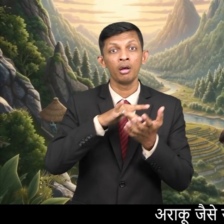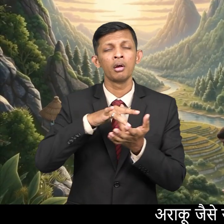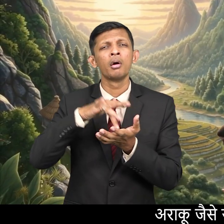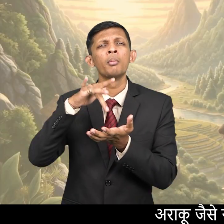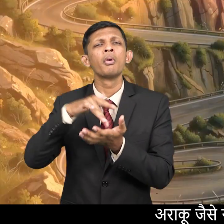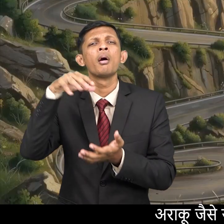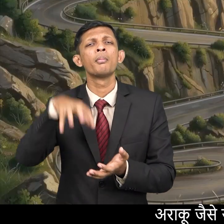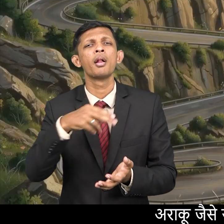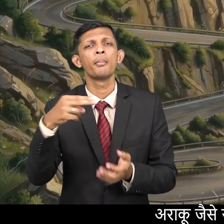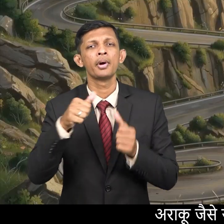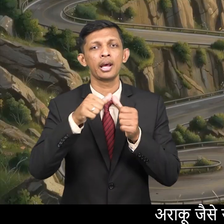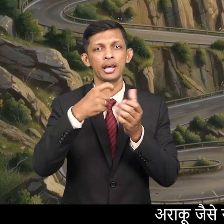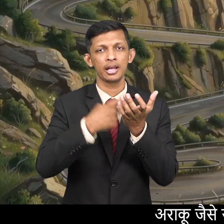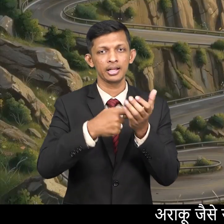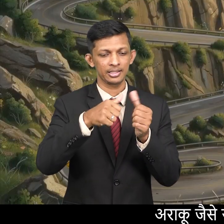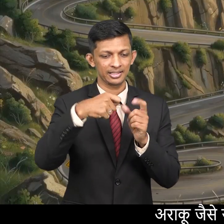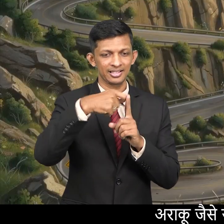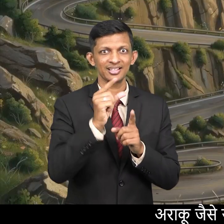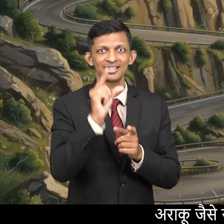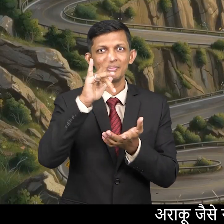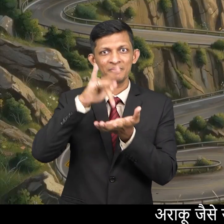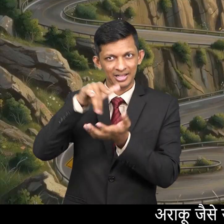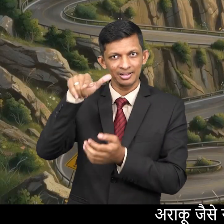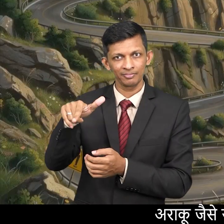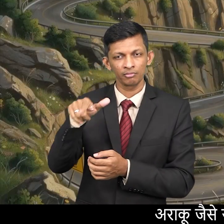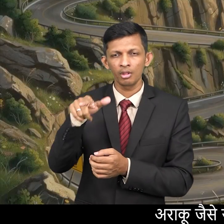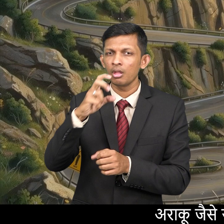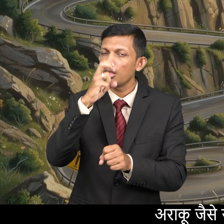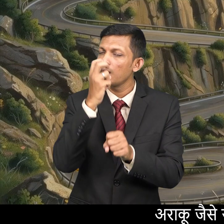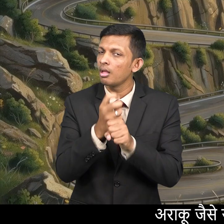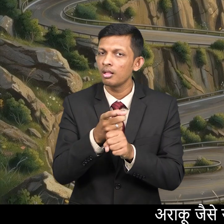अराकू जैसे स्थानों में कार चलाना मुश्किल होता है।